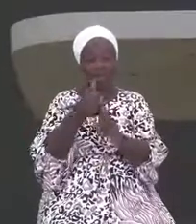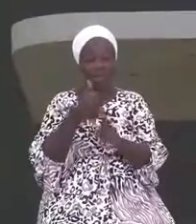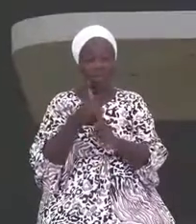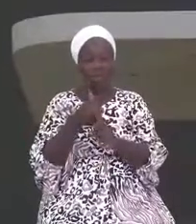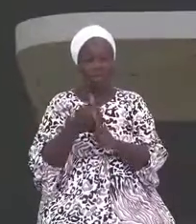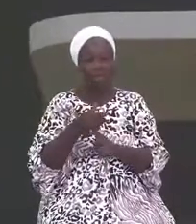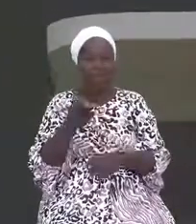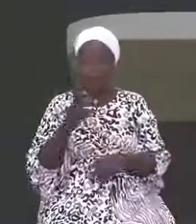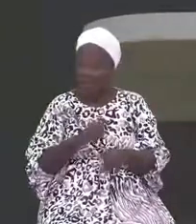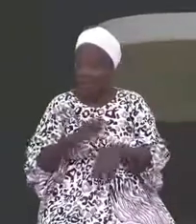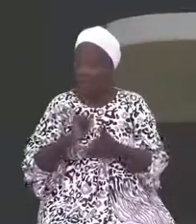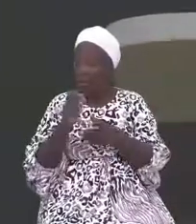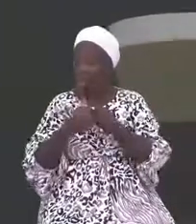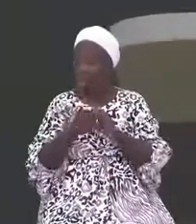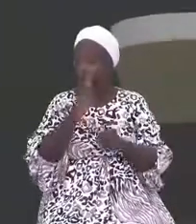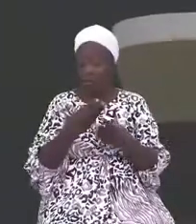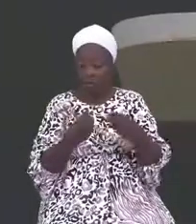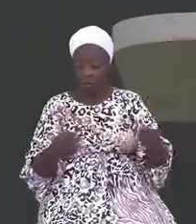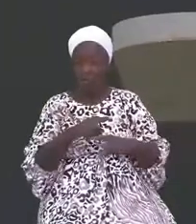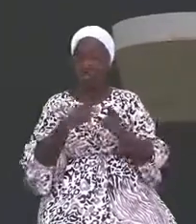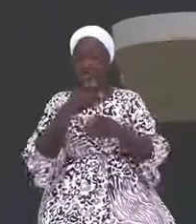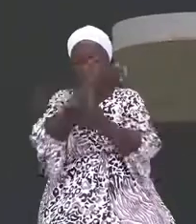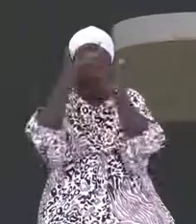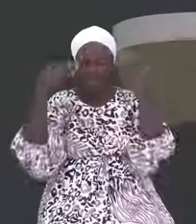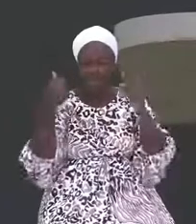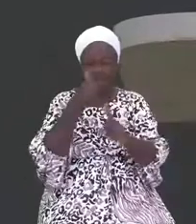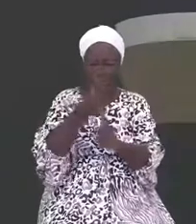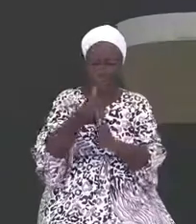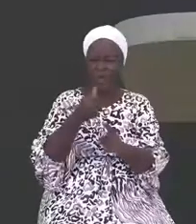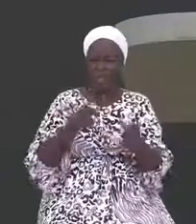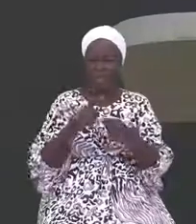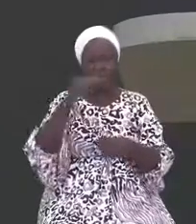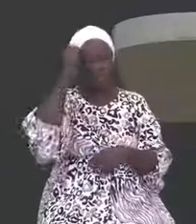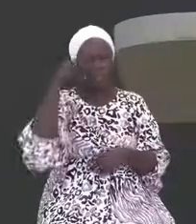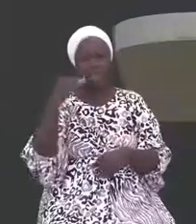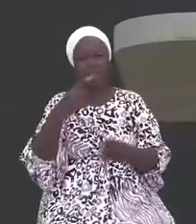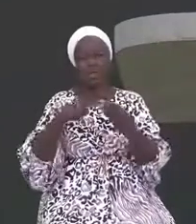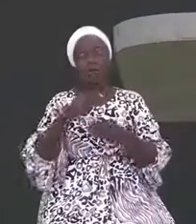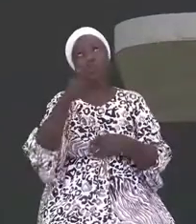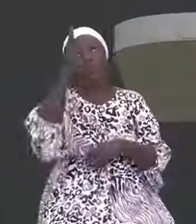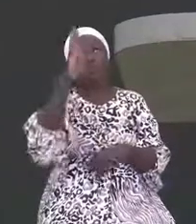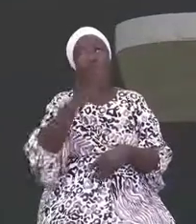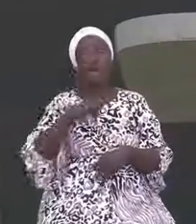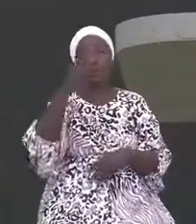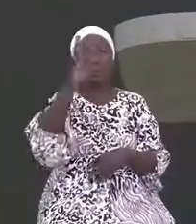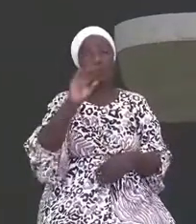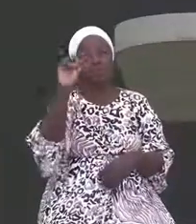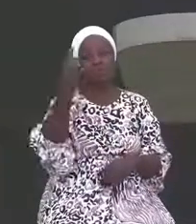seront résolus quand tu t'oublies toi-même et tu penses à Dieu et Dieu seul.